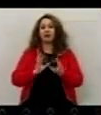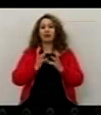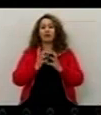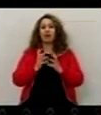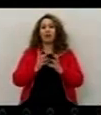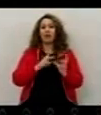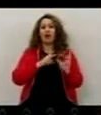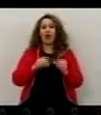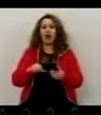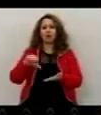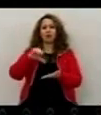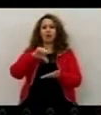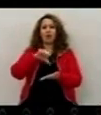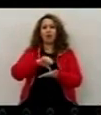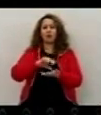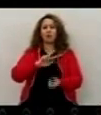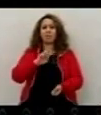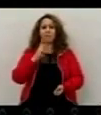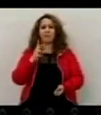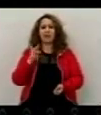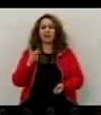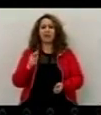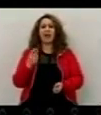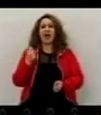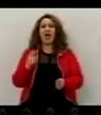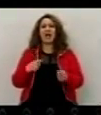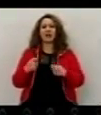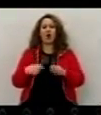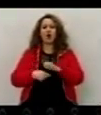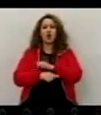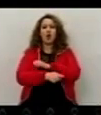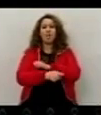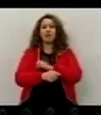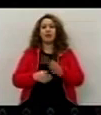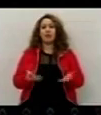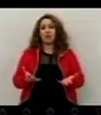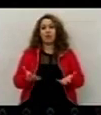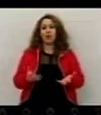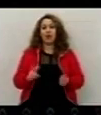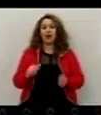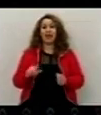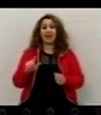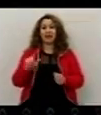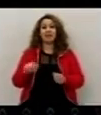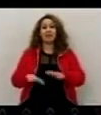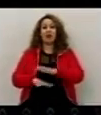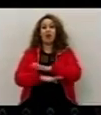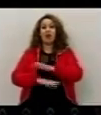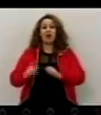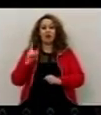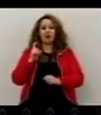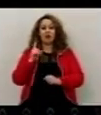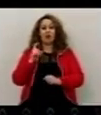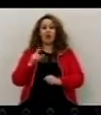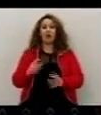قطبا فلاحيا كبديل للاقتصاد، وهذا بفضل المؤهلات المائية وتوفير الوعاء